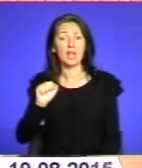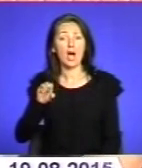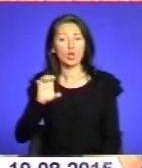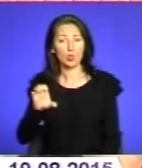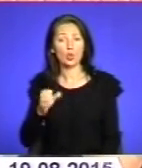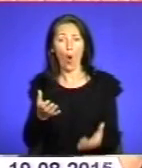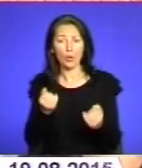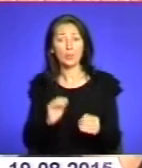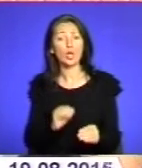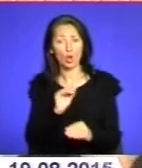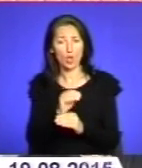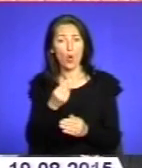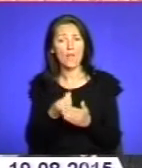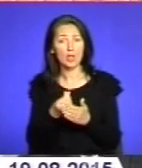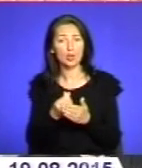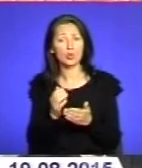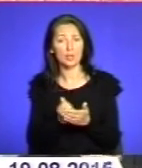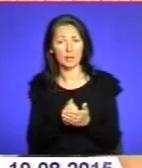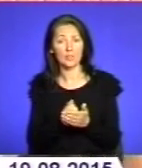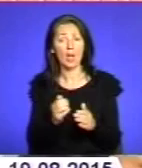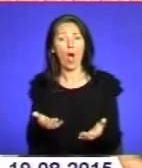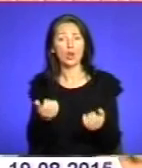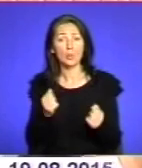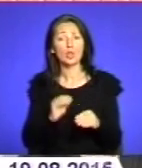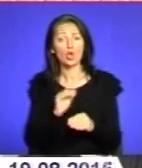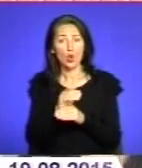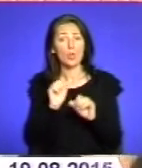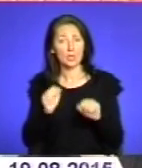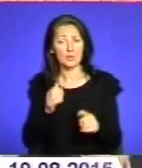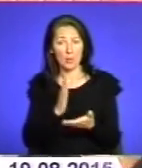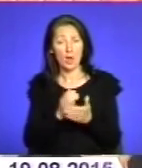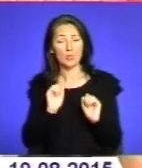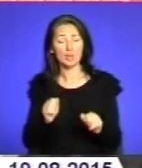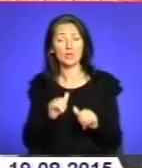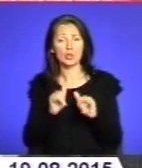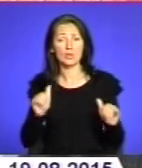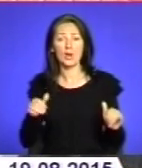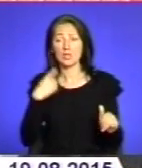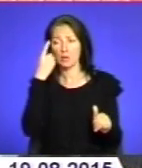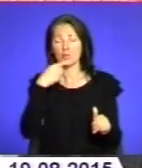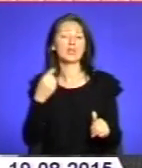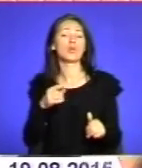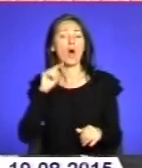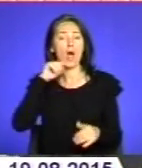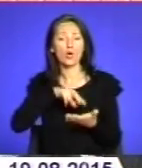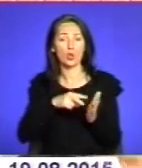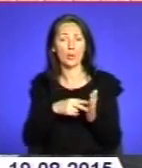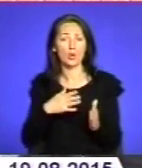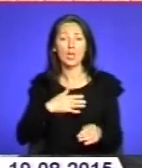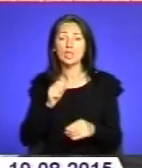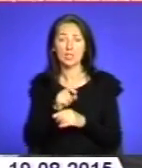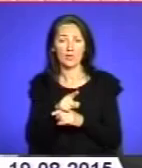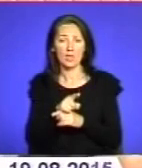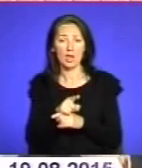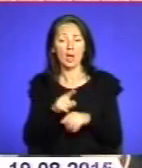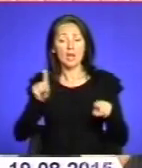ресурси, отримують додаткові можливості, мали можливість розвивати власну економіку. Наше завдання